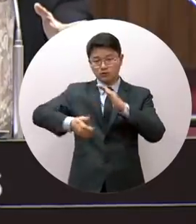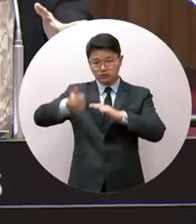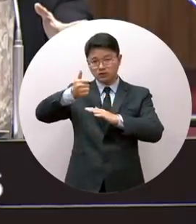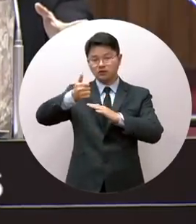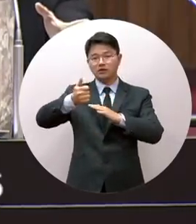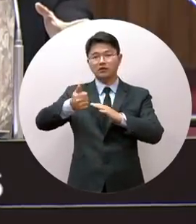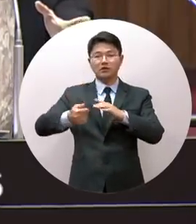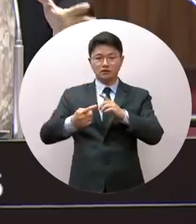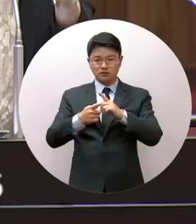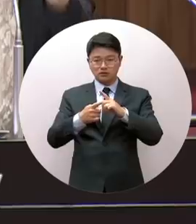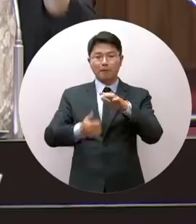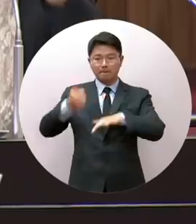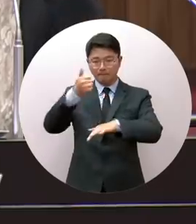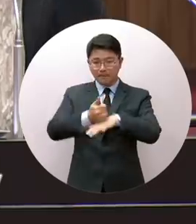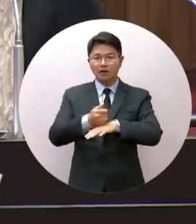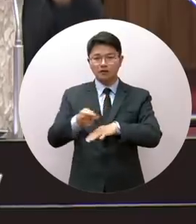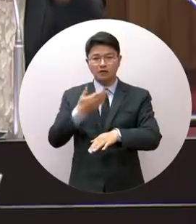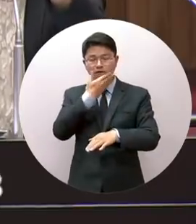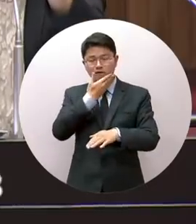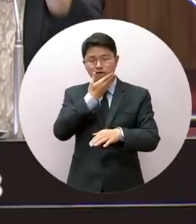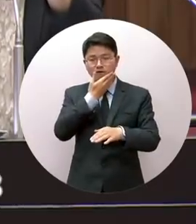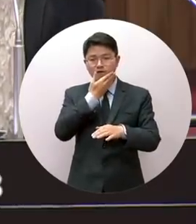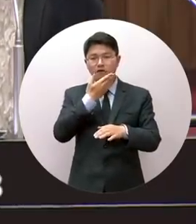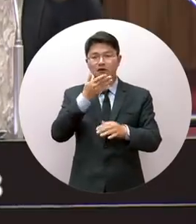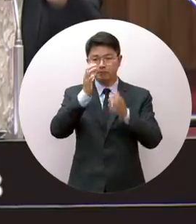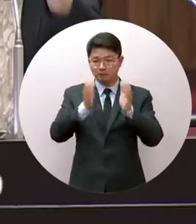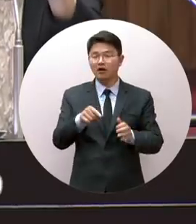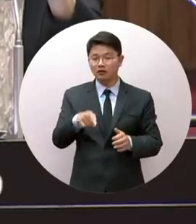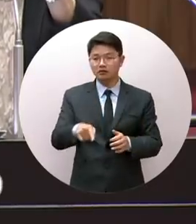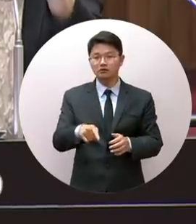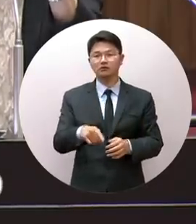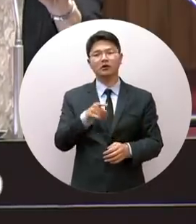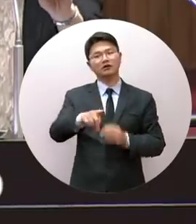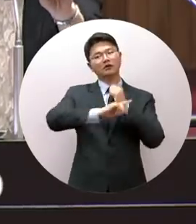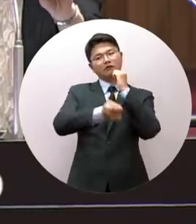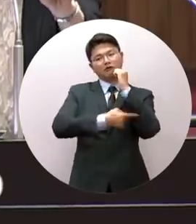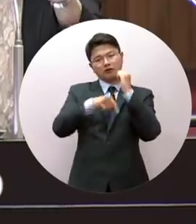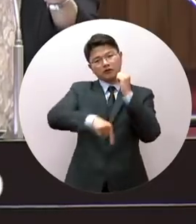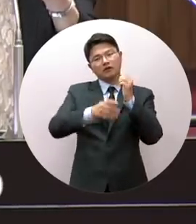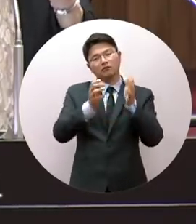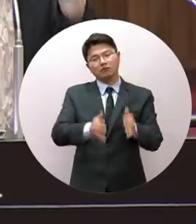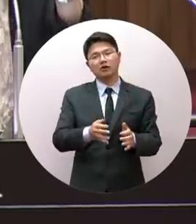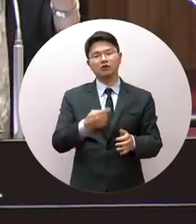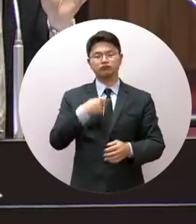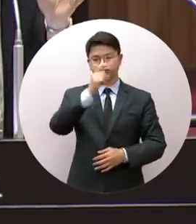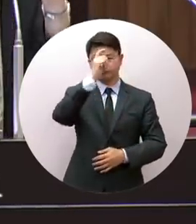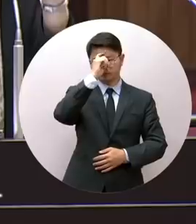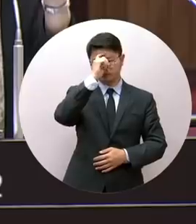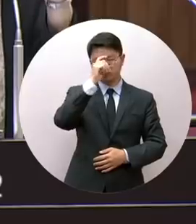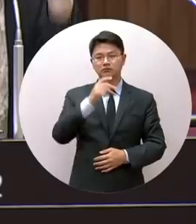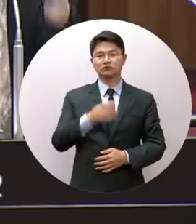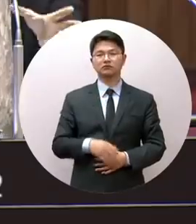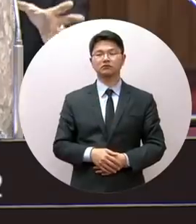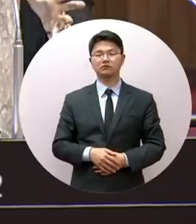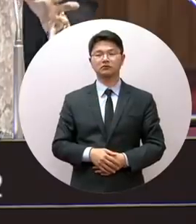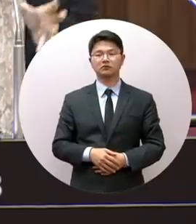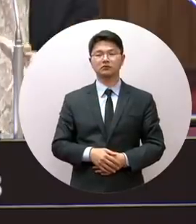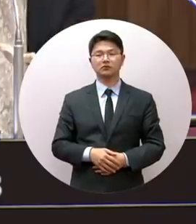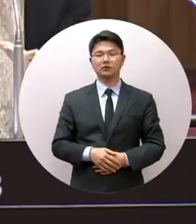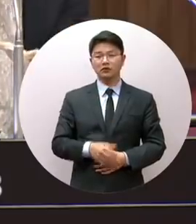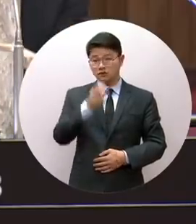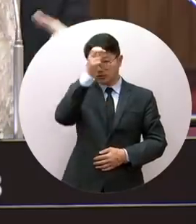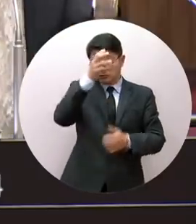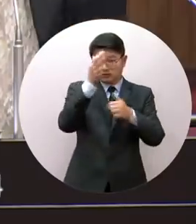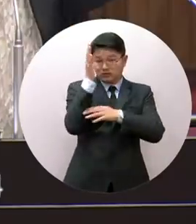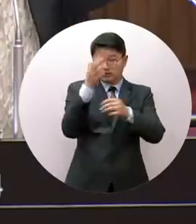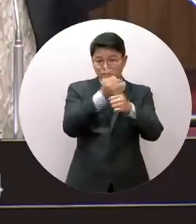福利。 我觉得 你在法律上 要怎么样去处理，我不希望去删减到警政署哪一